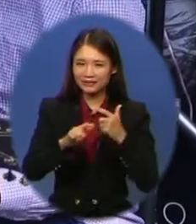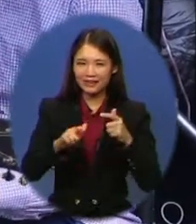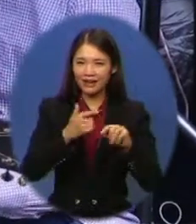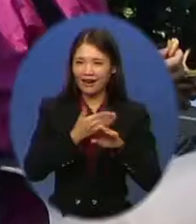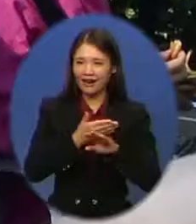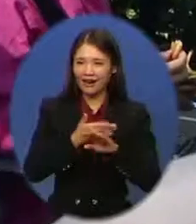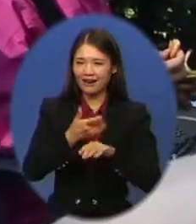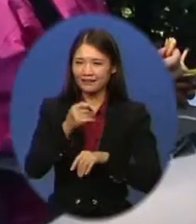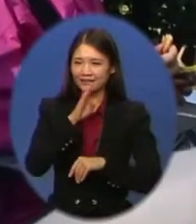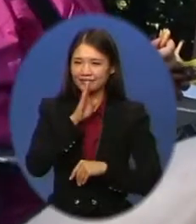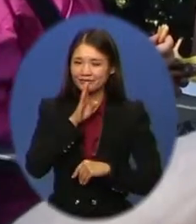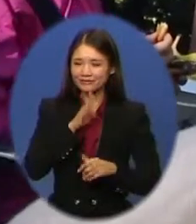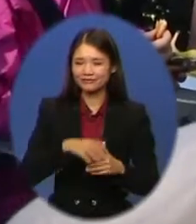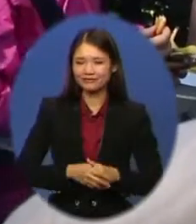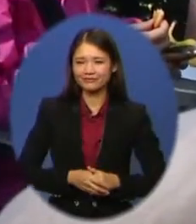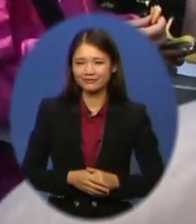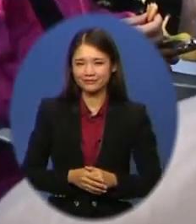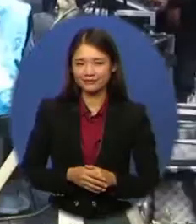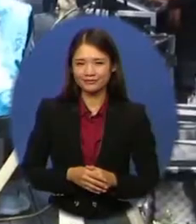다르다라고 생각합니다.